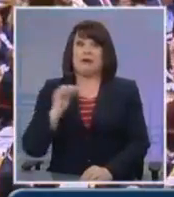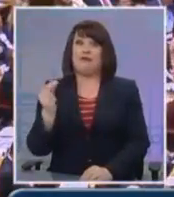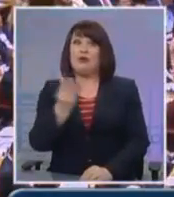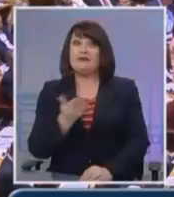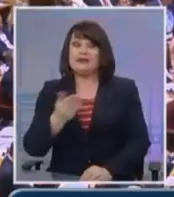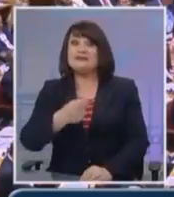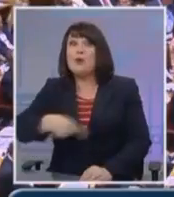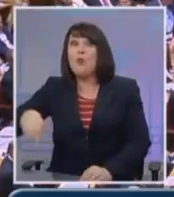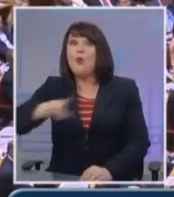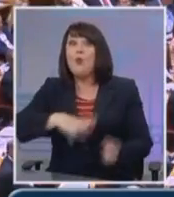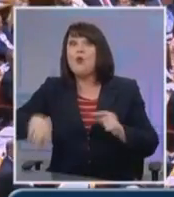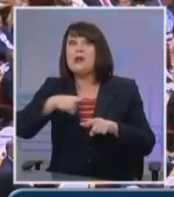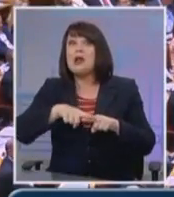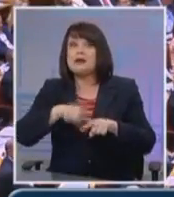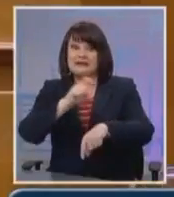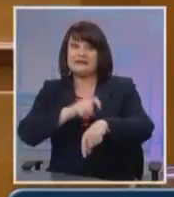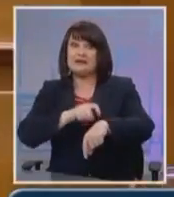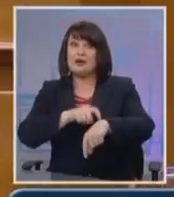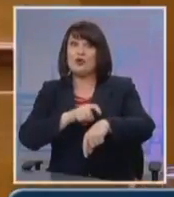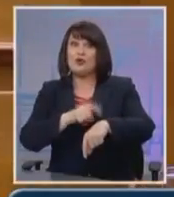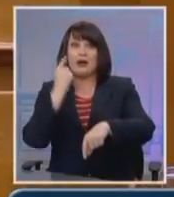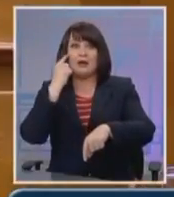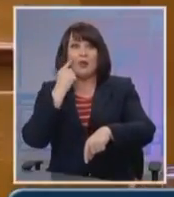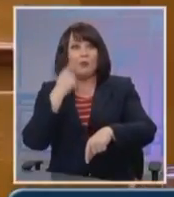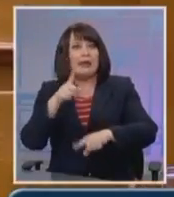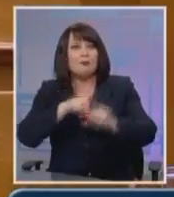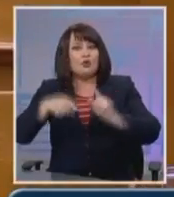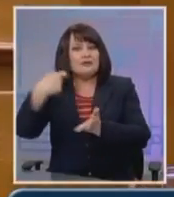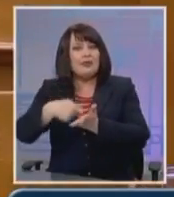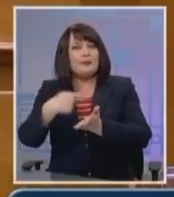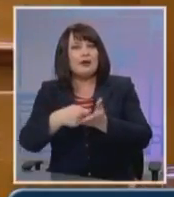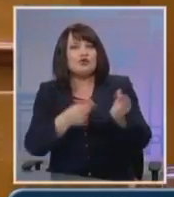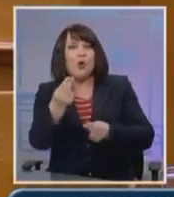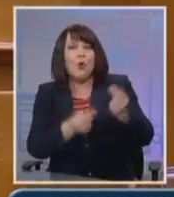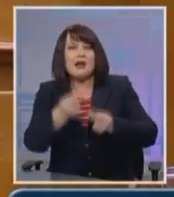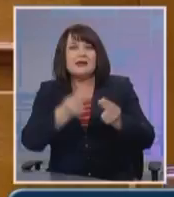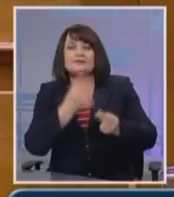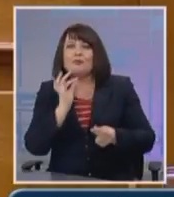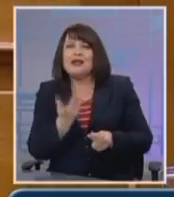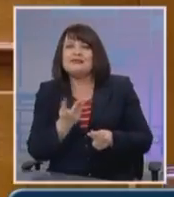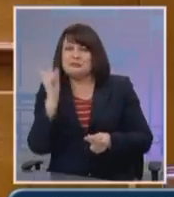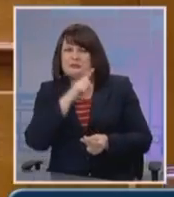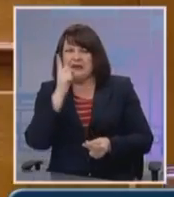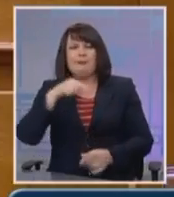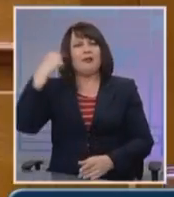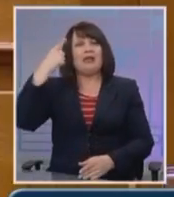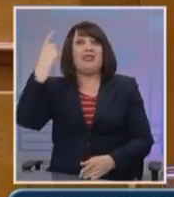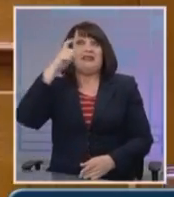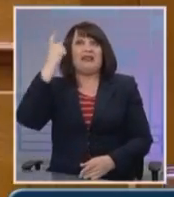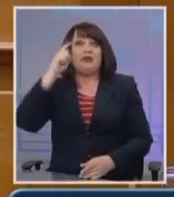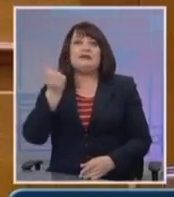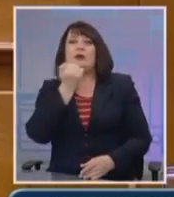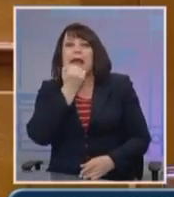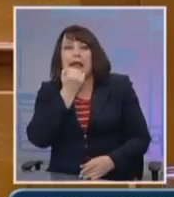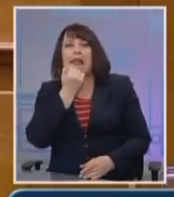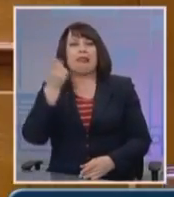ήρθε για όλους τους Έλληνες η ώρα του λογαριασμού, γιατί τα ψέματα, οι αυταπάτες, η αβελτηρία,